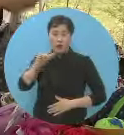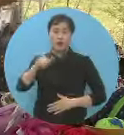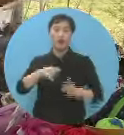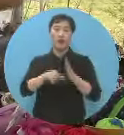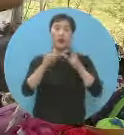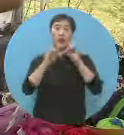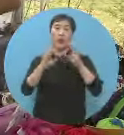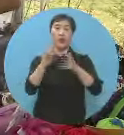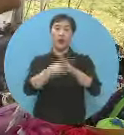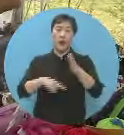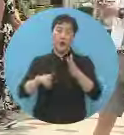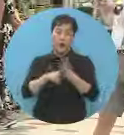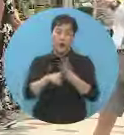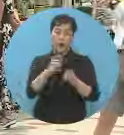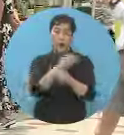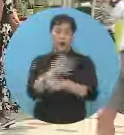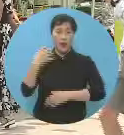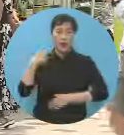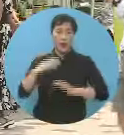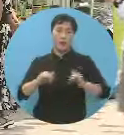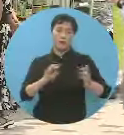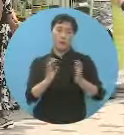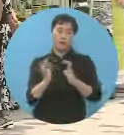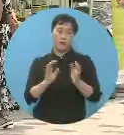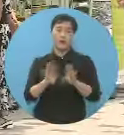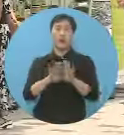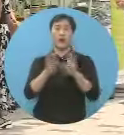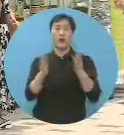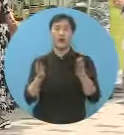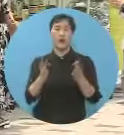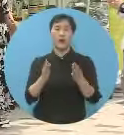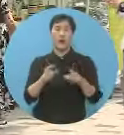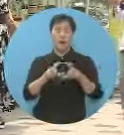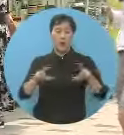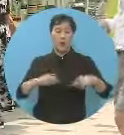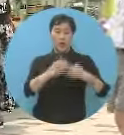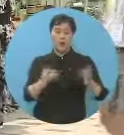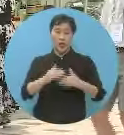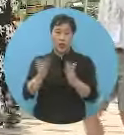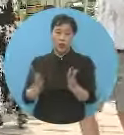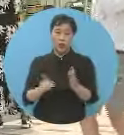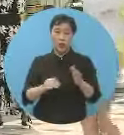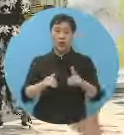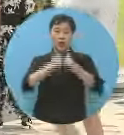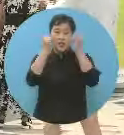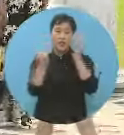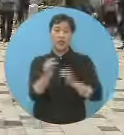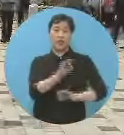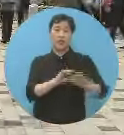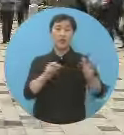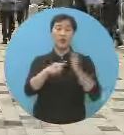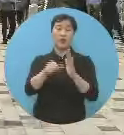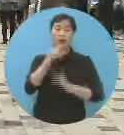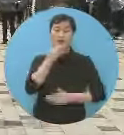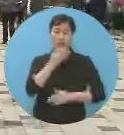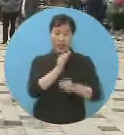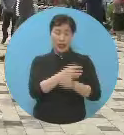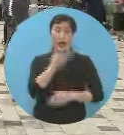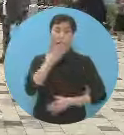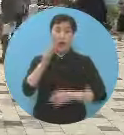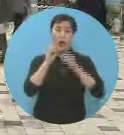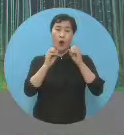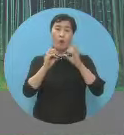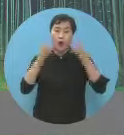구매 담당자 워크숍을 열고 일반 지역사회도 사회적 경제 제품을 구매하도록 홍보에 힘쓸 계획입니다.